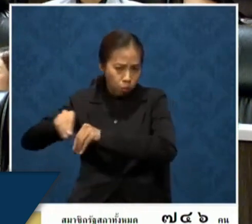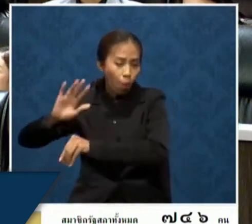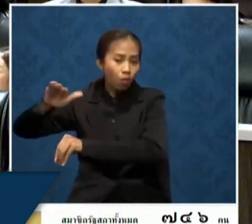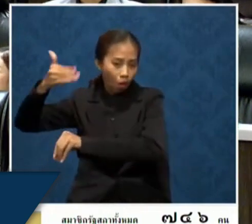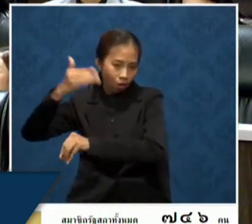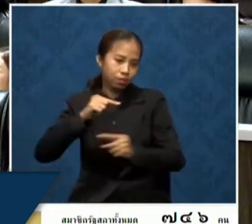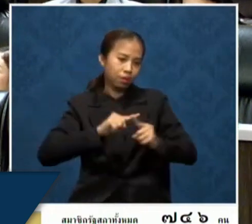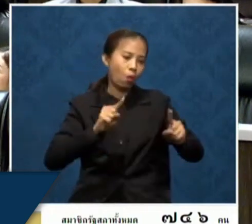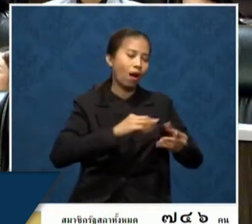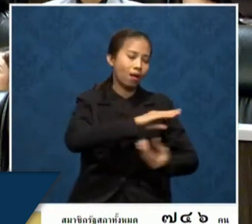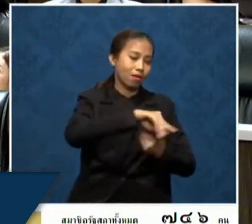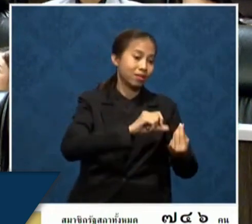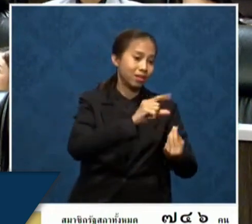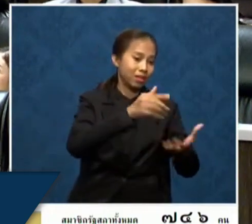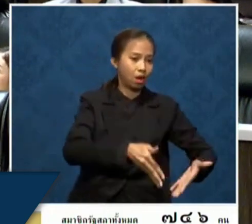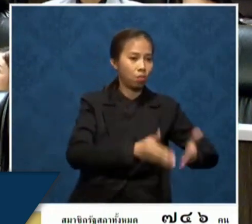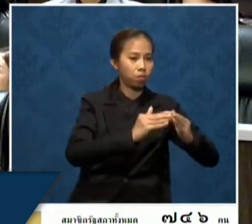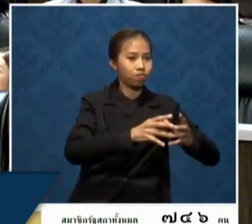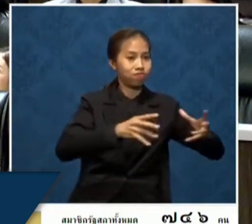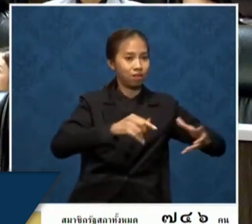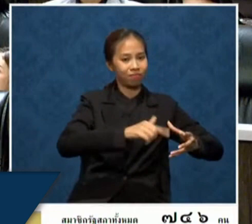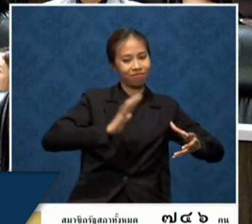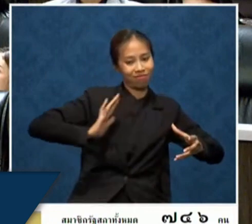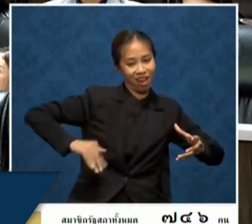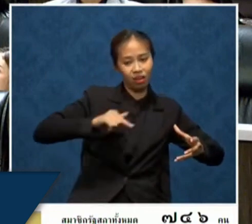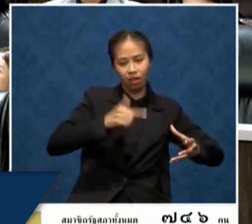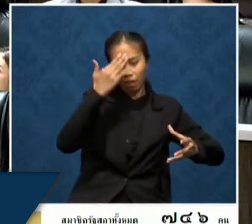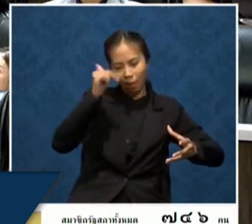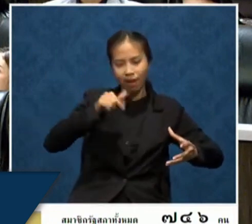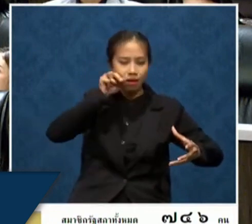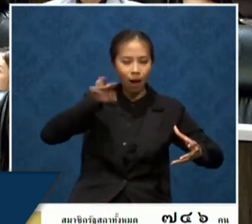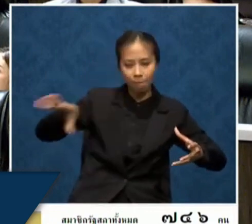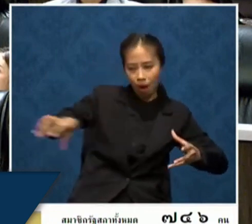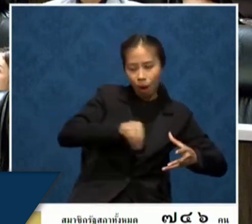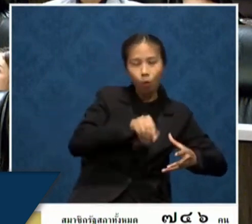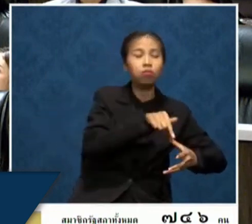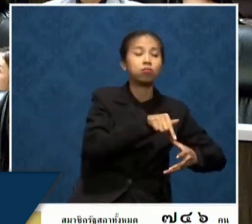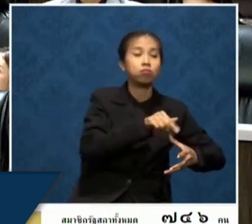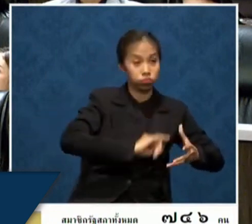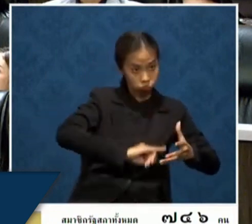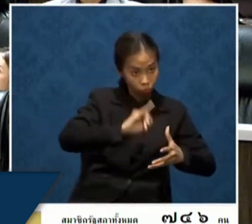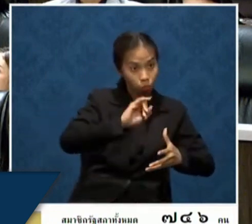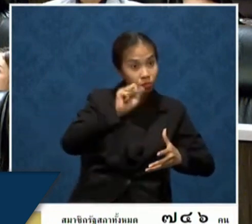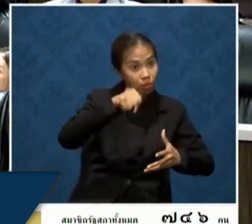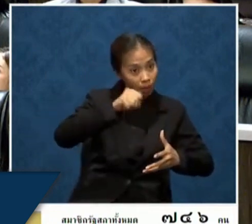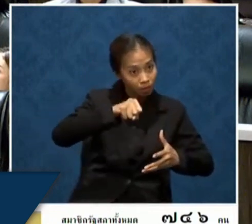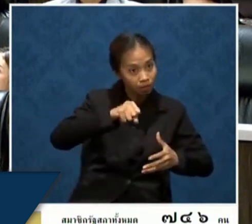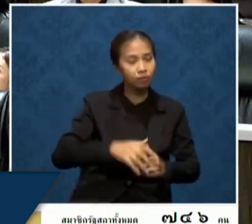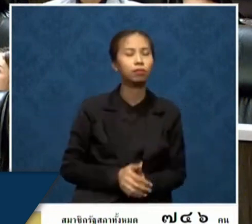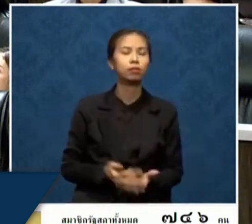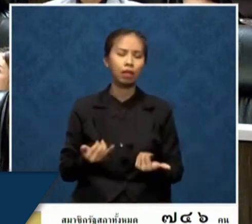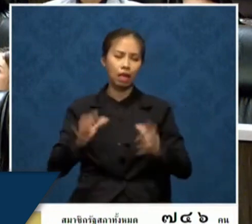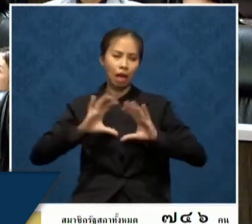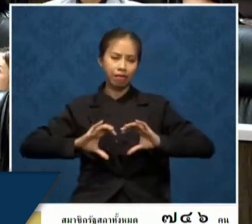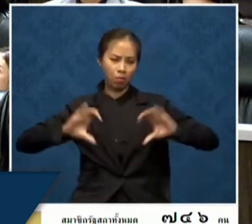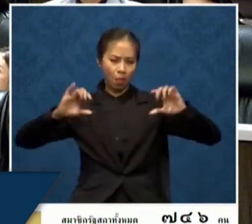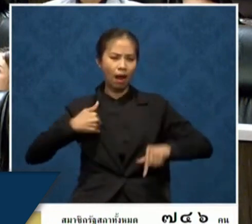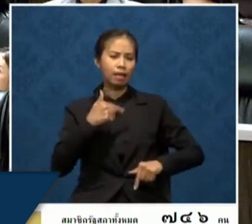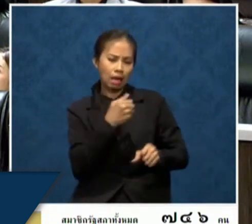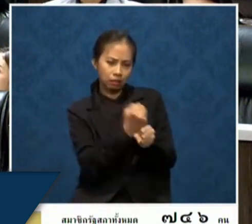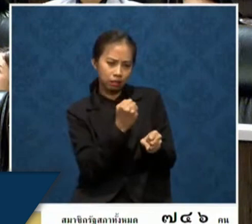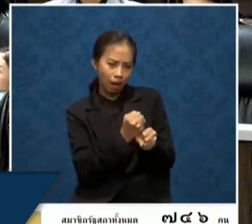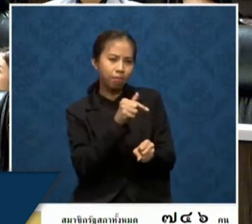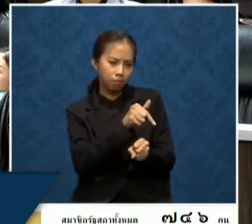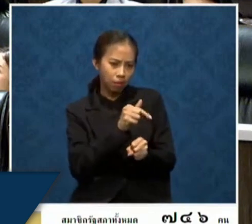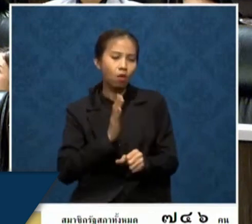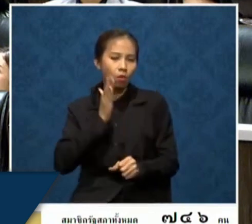จพิเศษกำลังแย่งน้ำเขาไปใช้มันถูกแล้วหรือครับในอนาคตเมื่อรัฐบาลต่อยอดนโยบายนี้ตามที่แถลงปัญหาเหล่านี้จะ